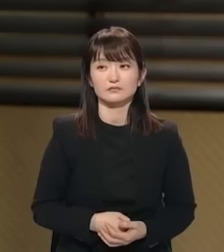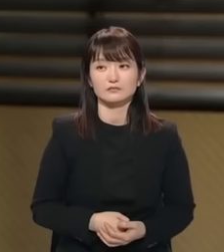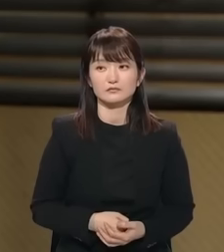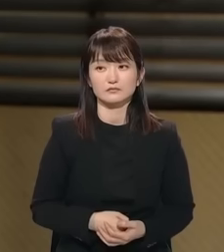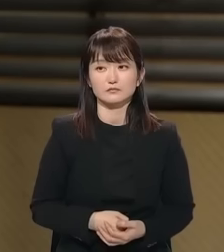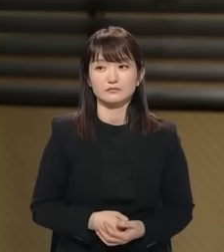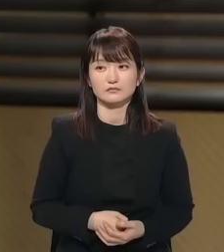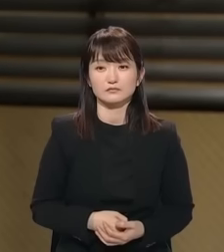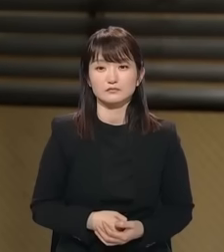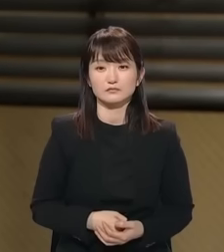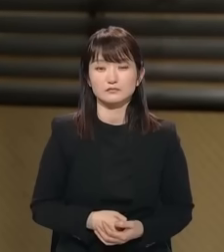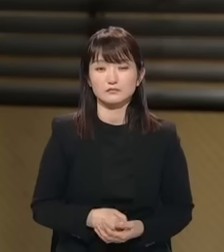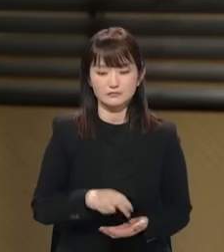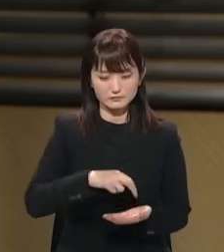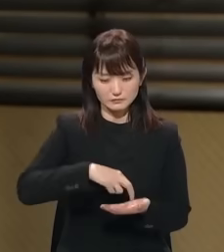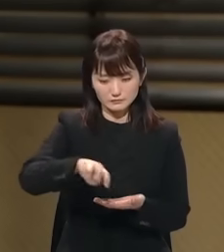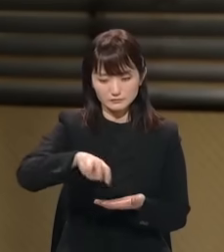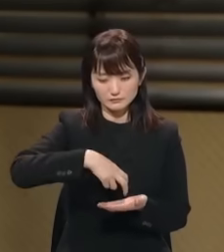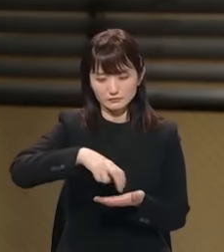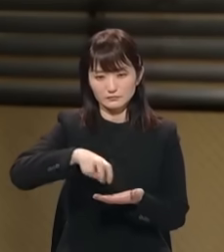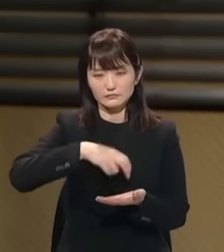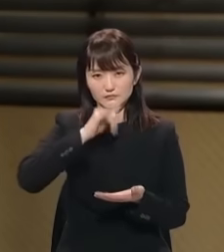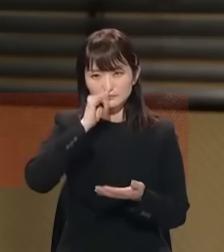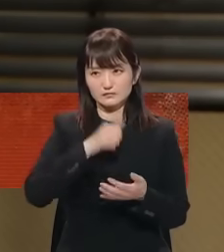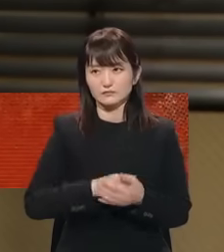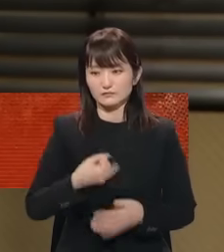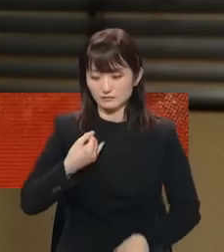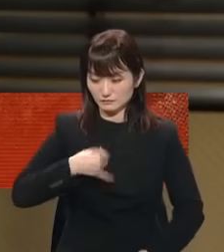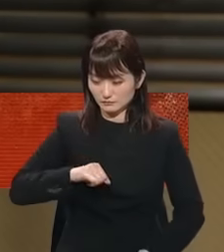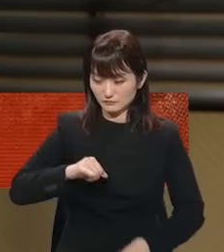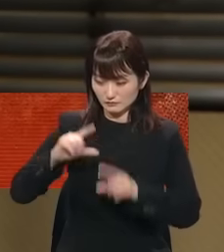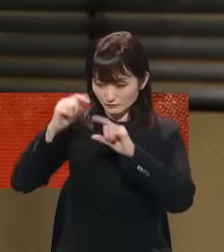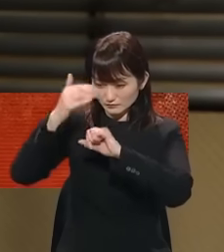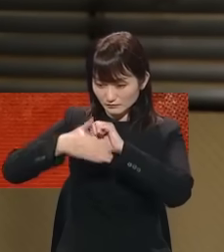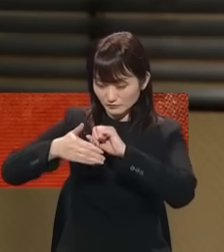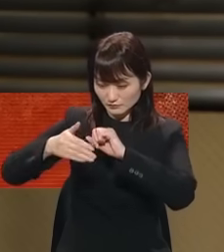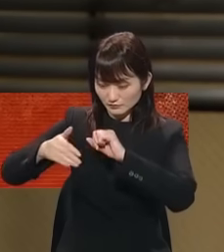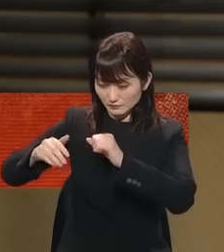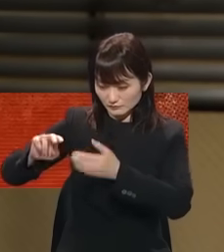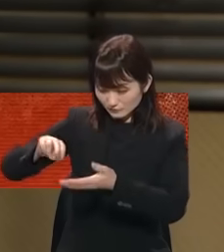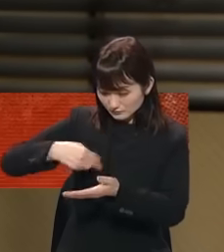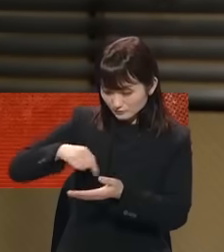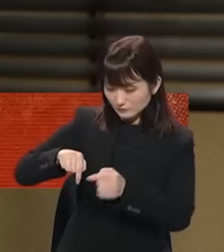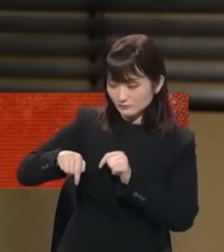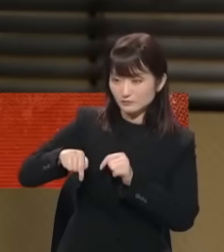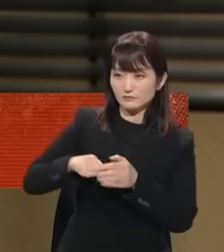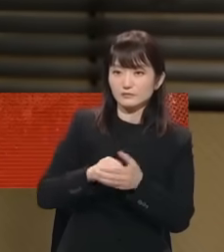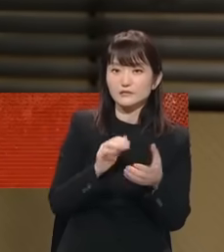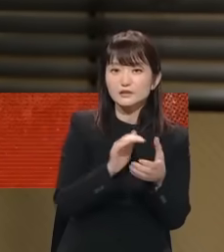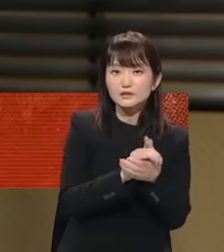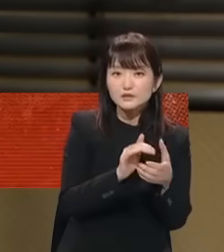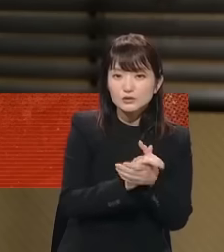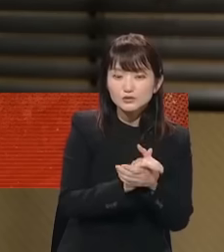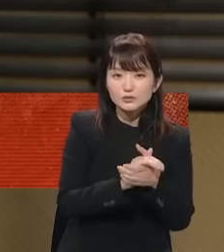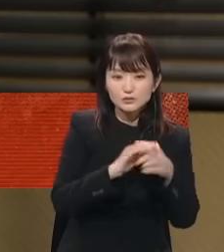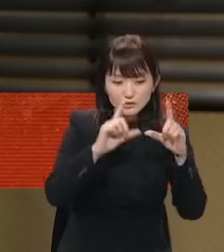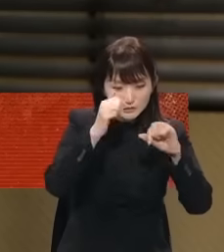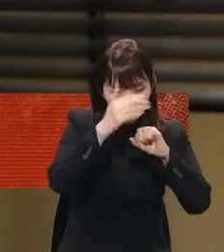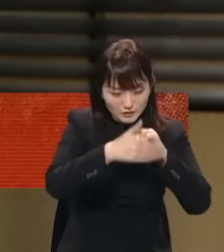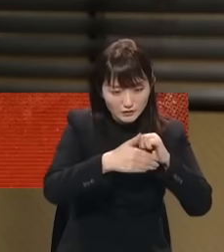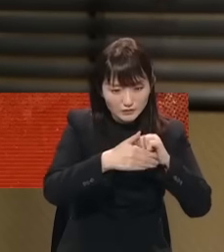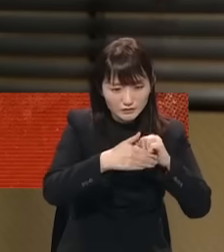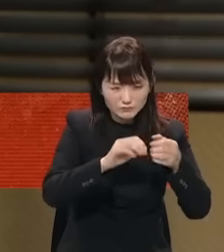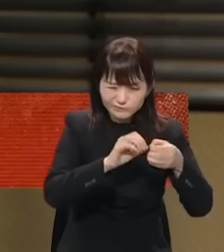문자를 했던 내용도 있긴 한데 딸이은 사진 중에는 자신의 친구들 합성 사진도 있다고 하고